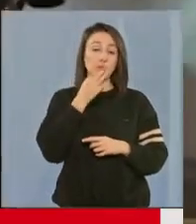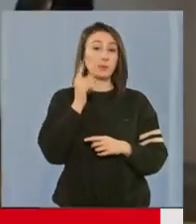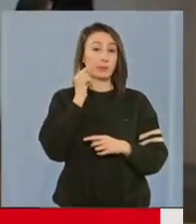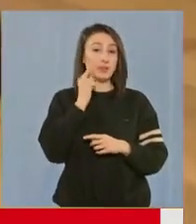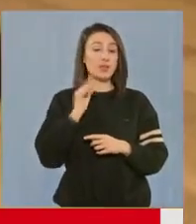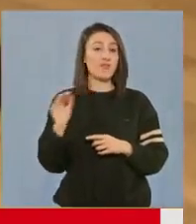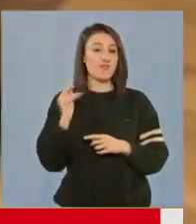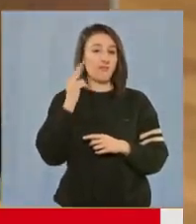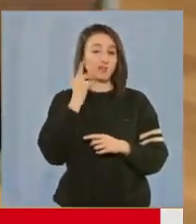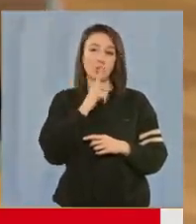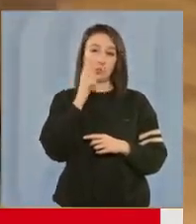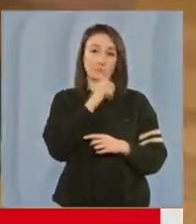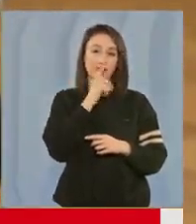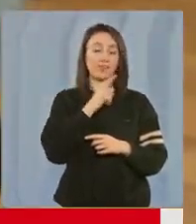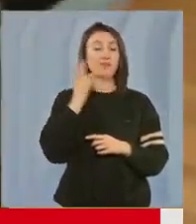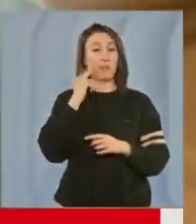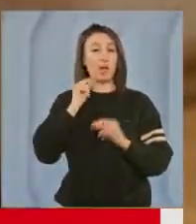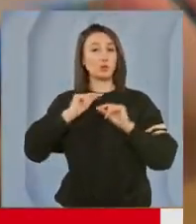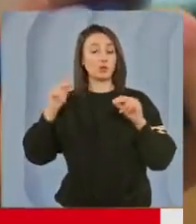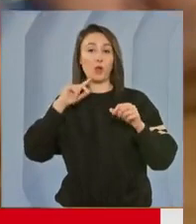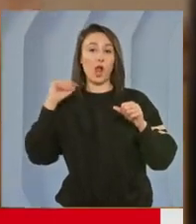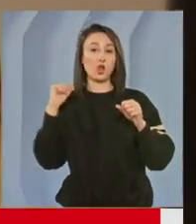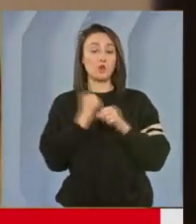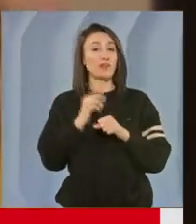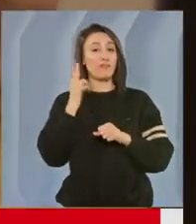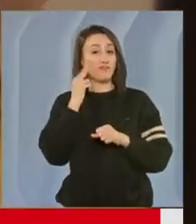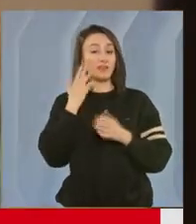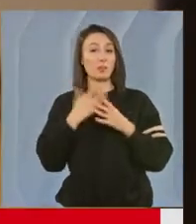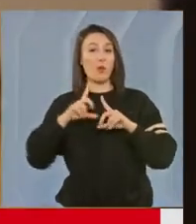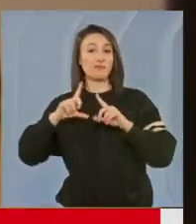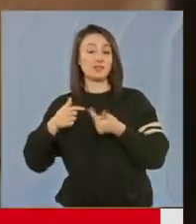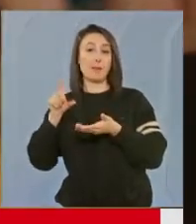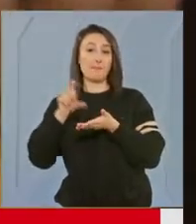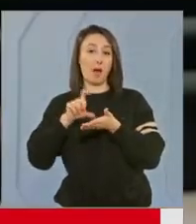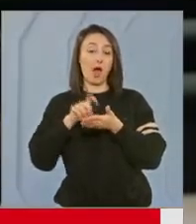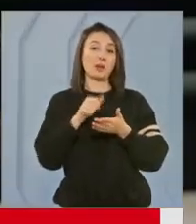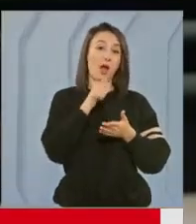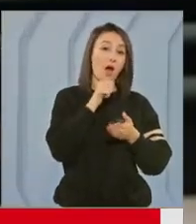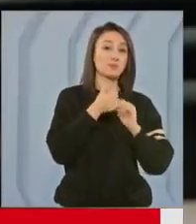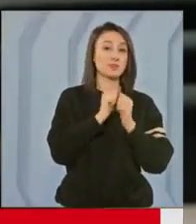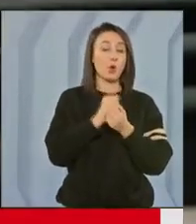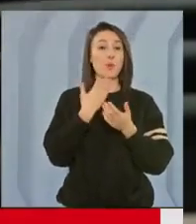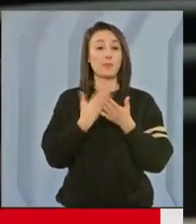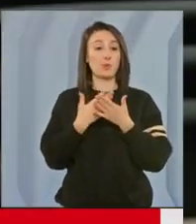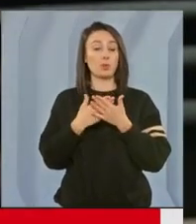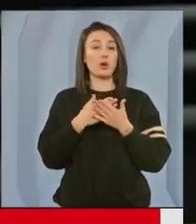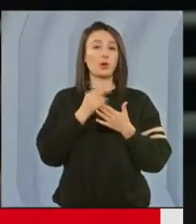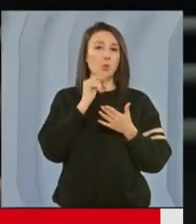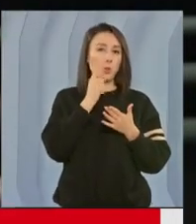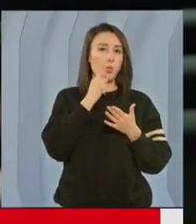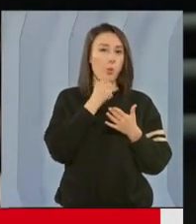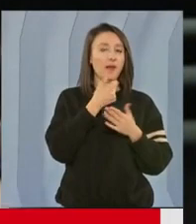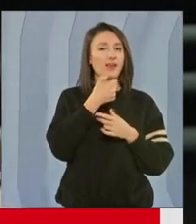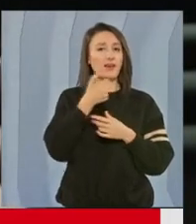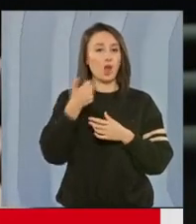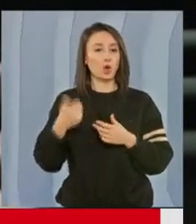cea mică nu minte și că educatoarea ar fi lovit o pe copilă pentru că a vărsat un pahar de apă sau pentru că roade creioanele alarmată